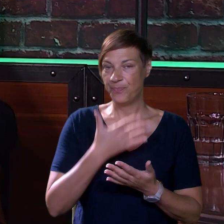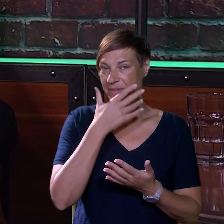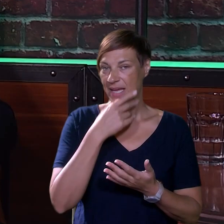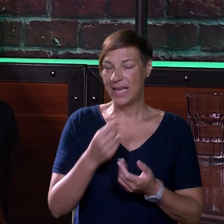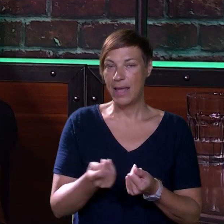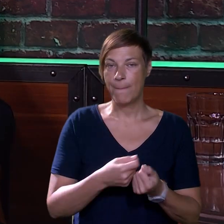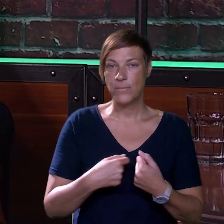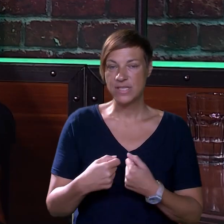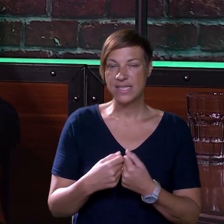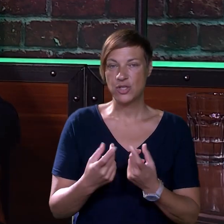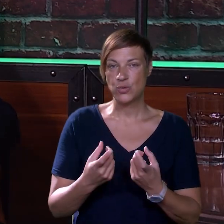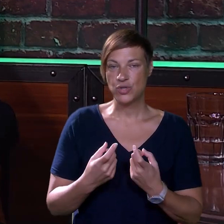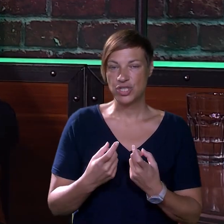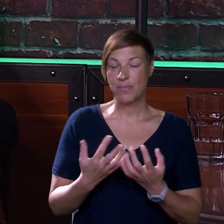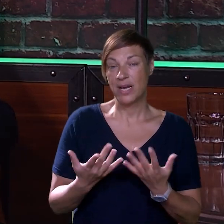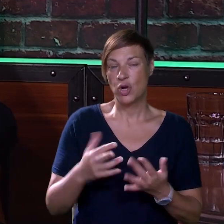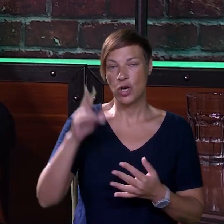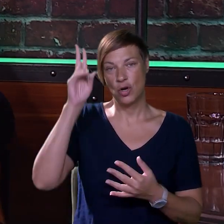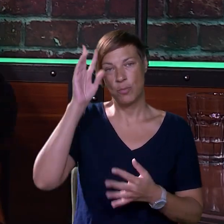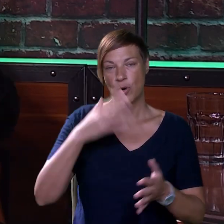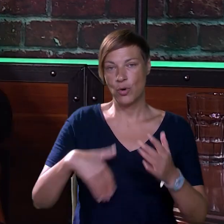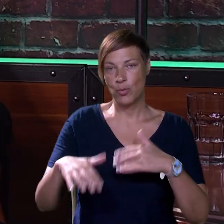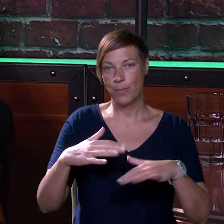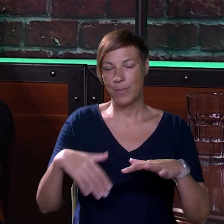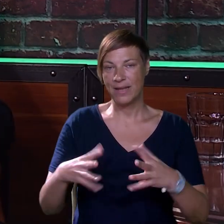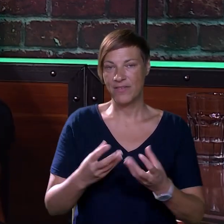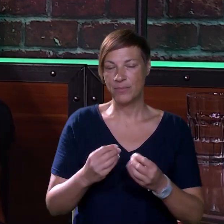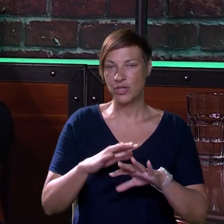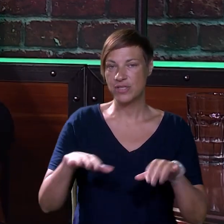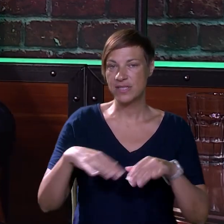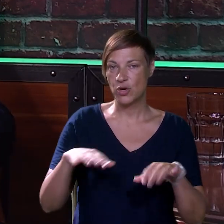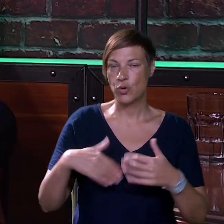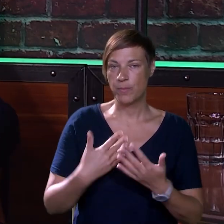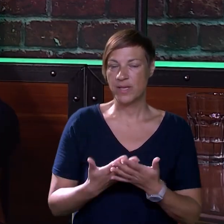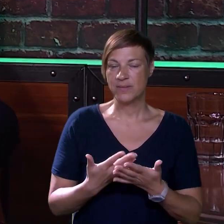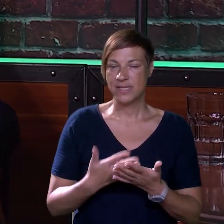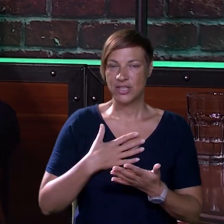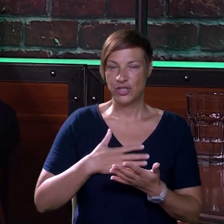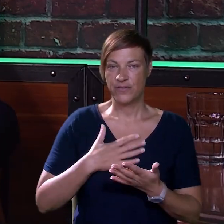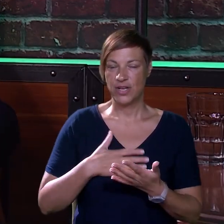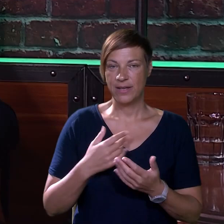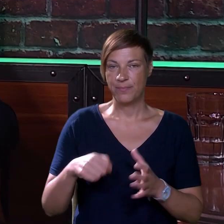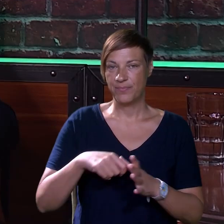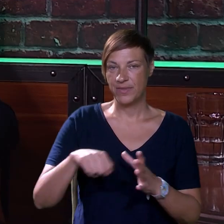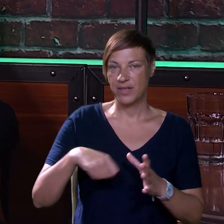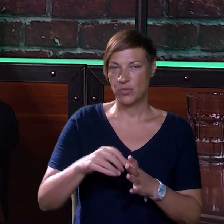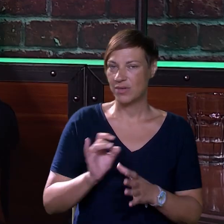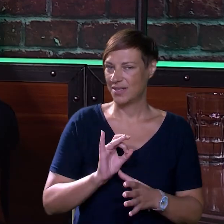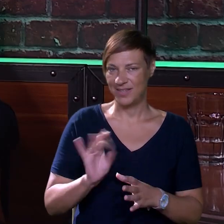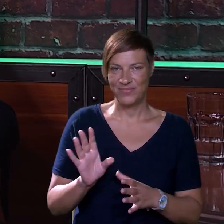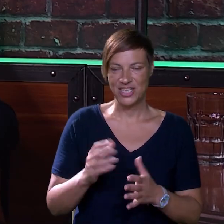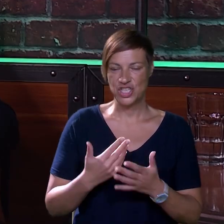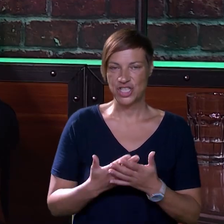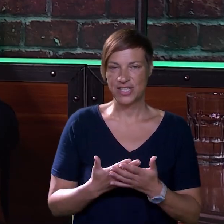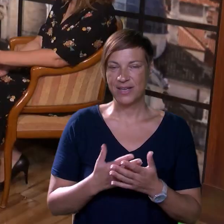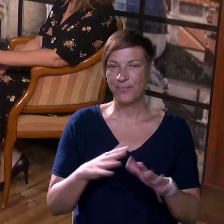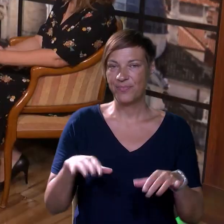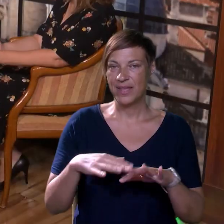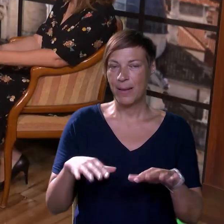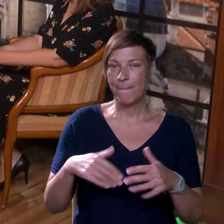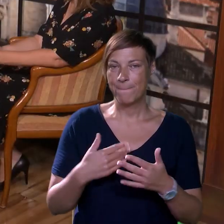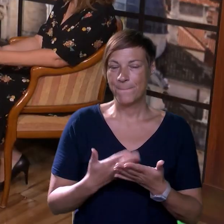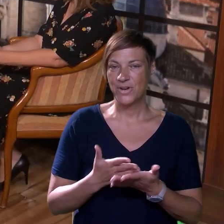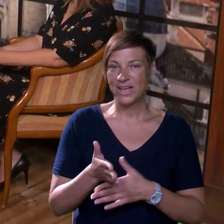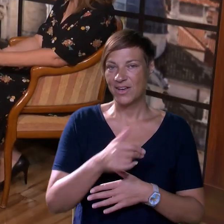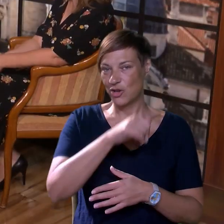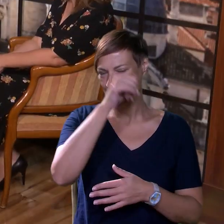lijepo se družimo, ali eto, koliko mogu. Plivam dosta, kupam se, to mi je preokupacija. Kuhanje neki, ništa? Ništa. More? Kako